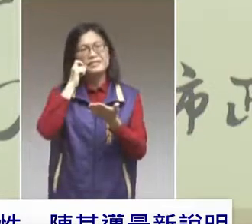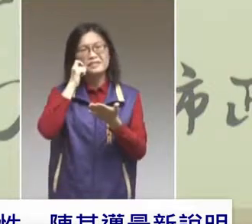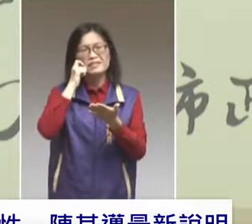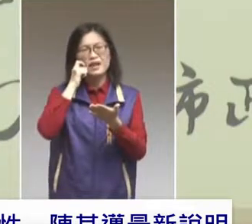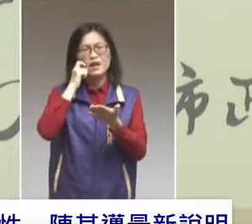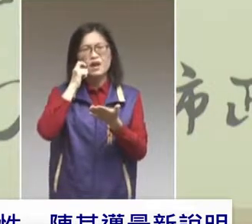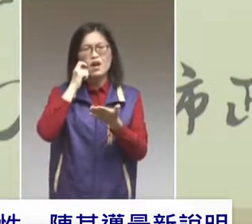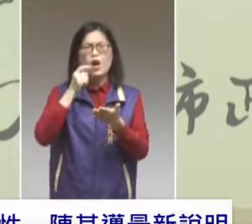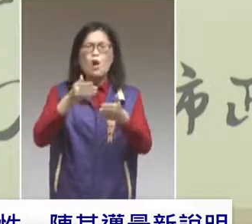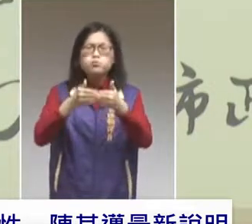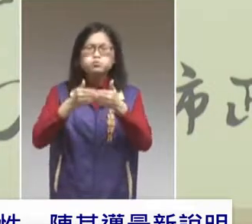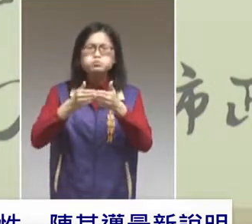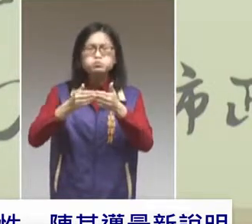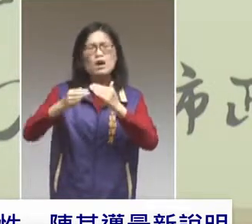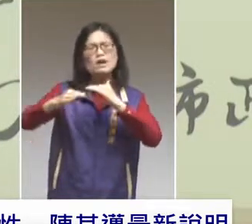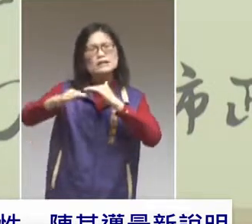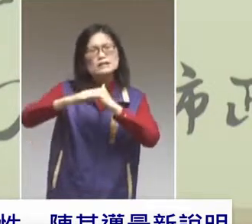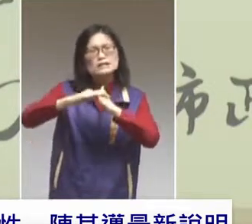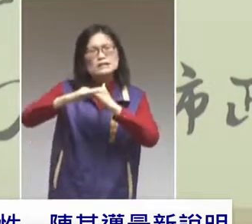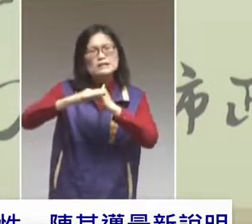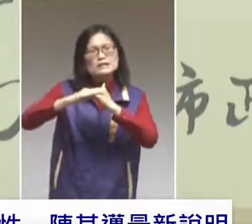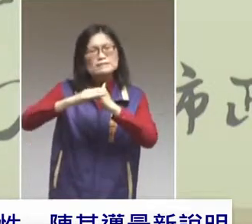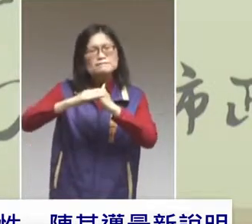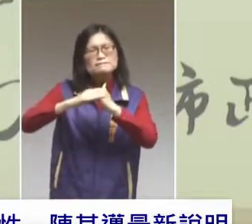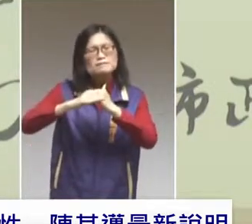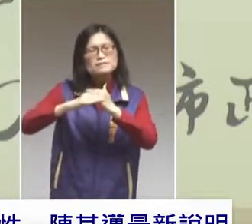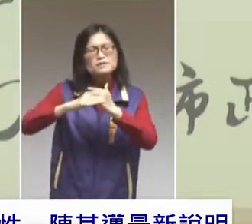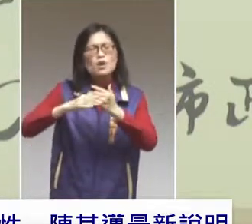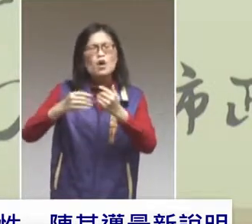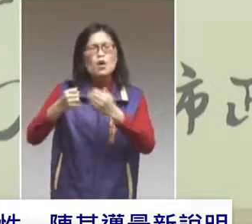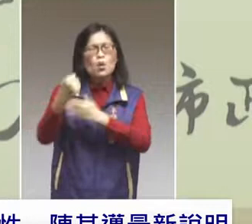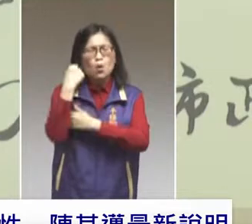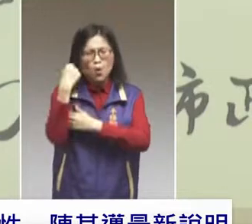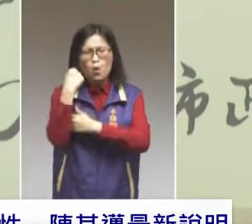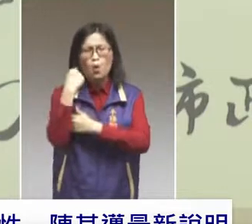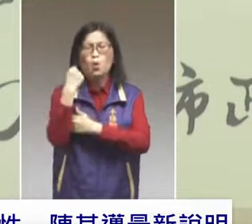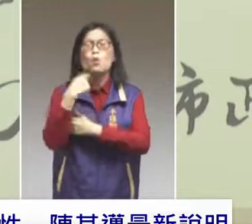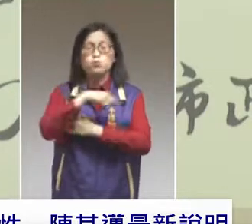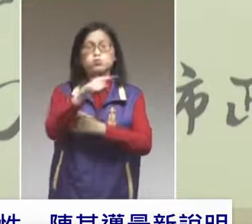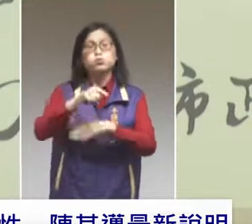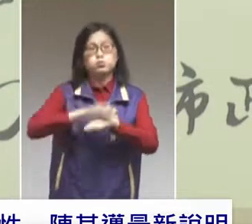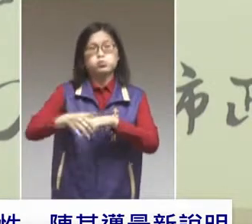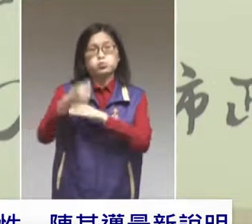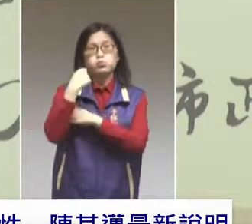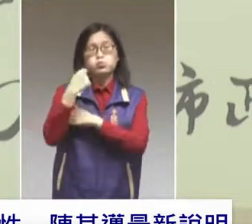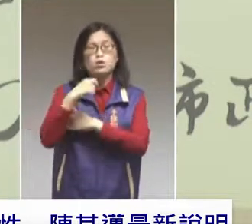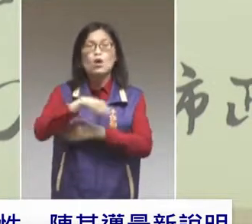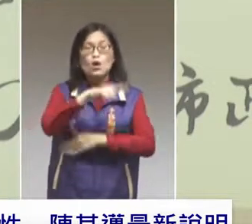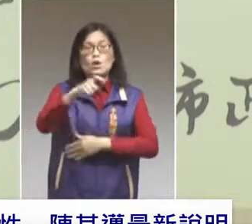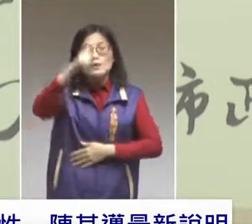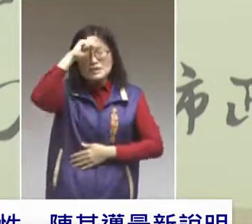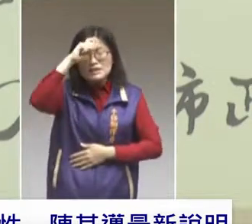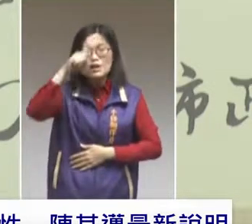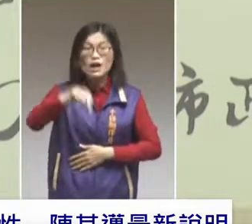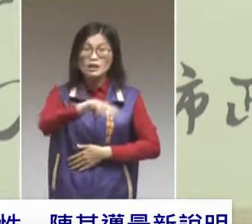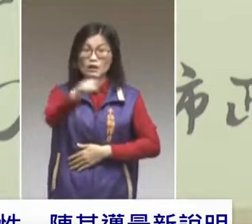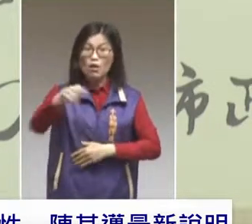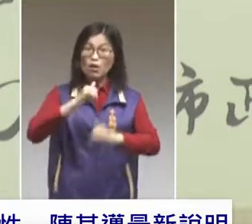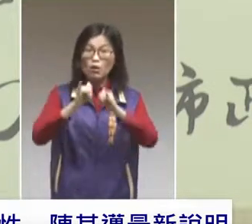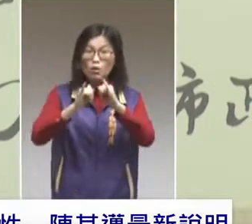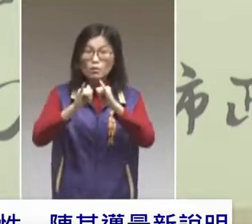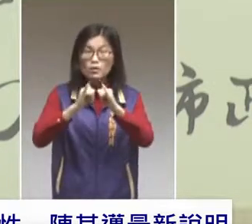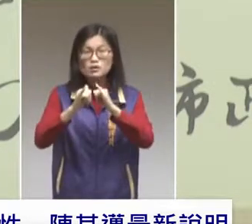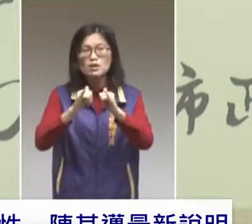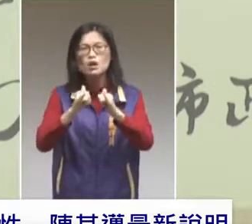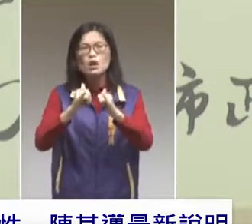难消失，所以怎么样能够取得一个平衡，这个也是我们应该要努力的一个重点。所以我